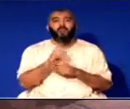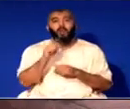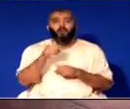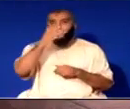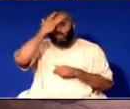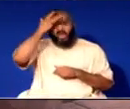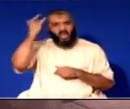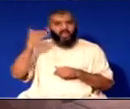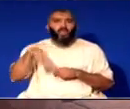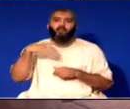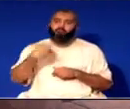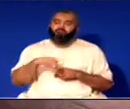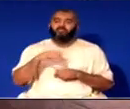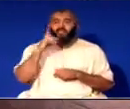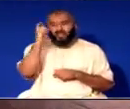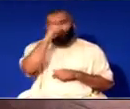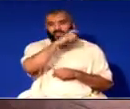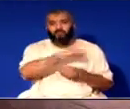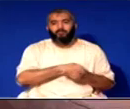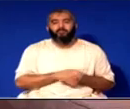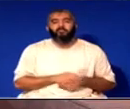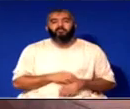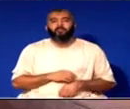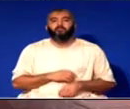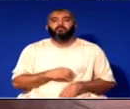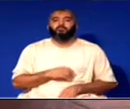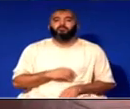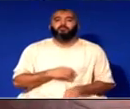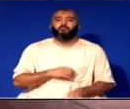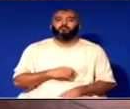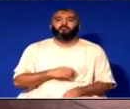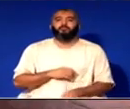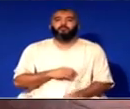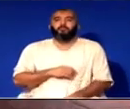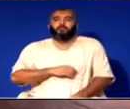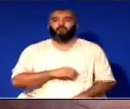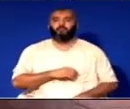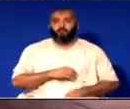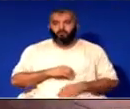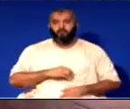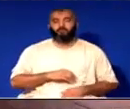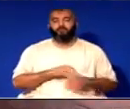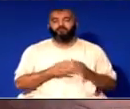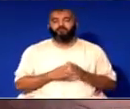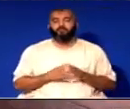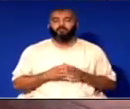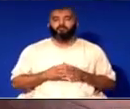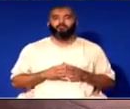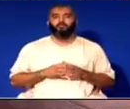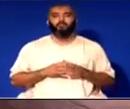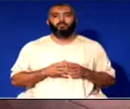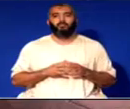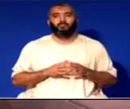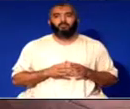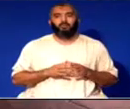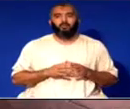هالاجواء نحن محتاجين. اذا المهم واش نقول لك الحاج سيدي الفاضل، انت هذا الكلام انت